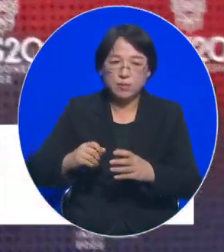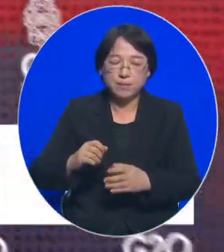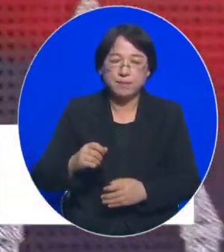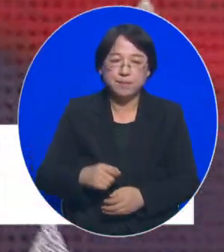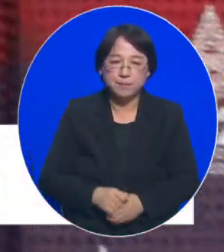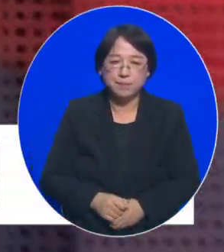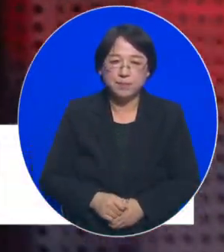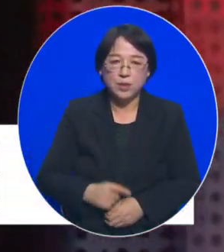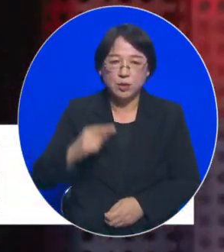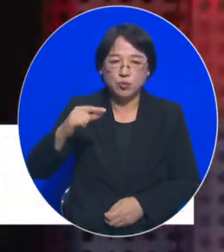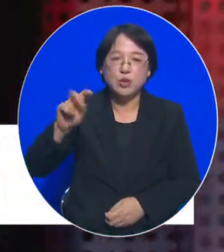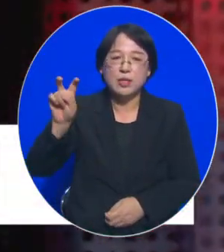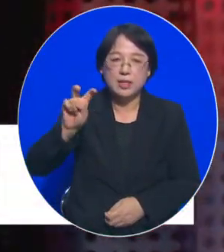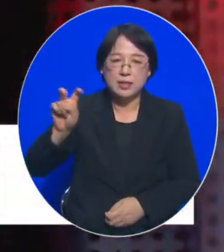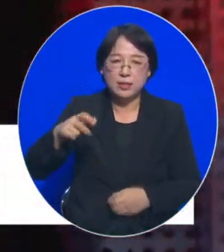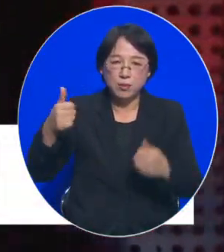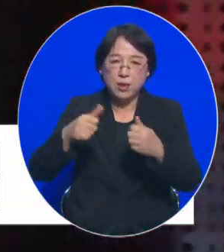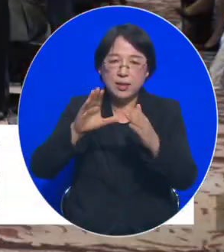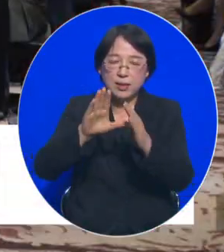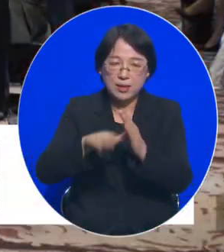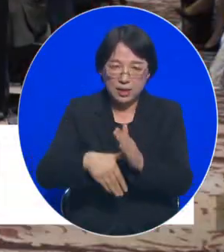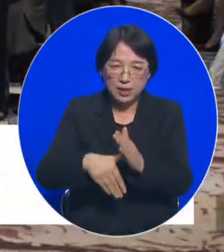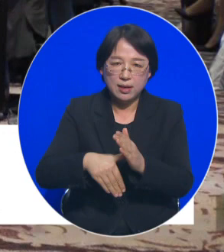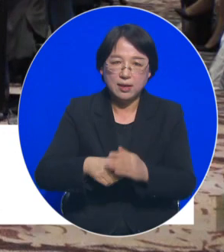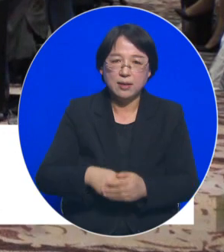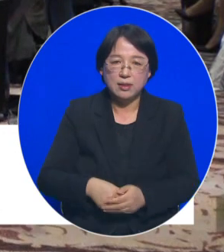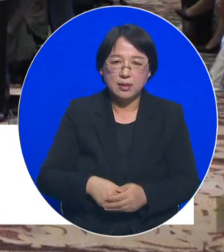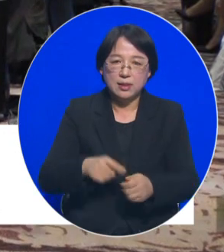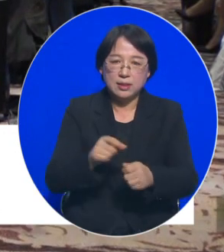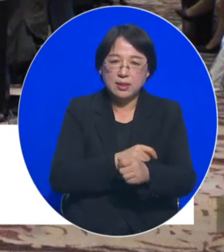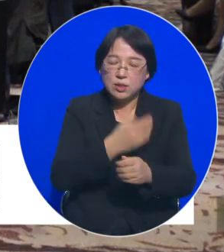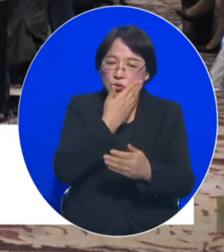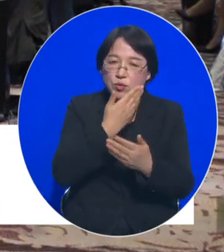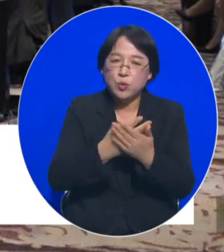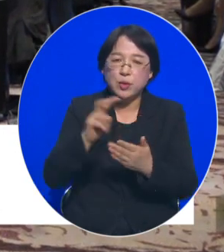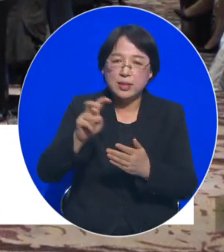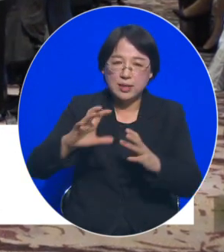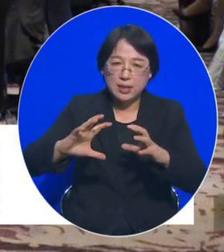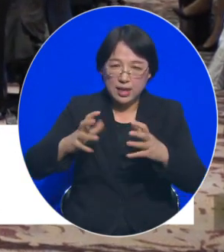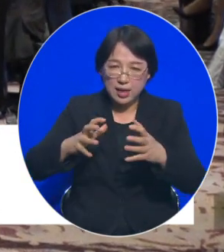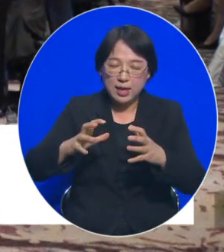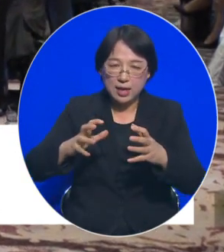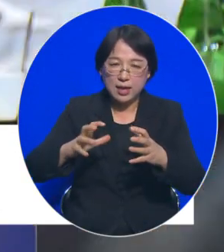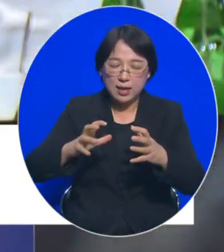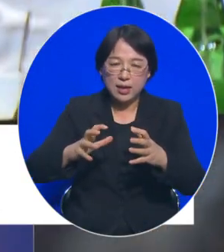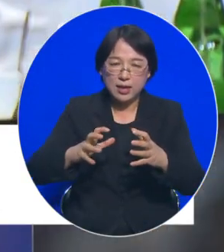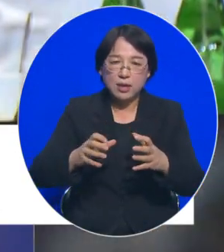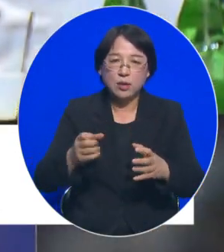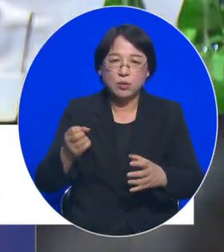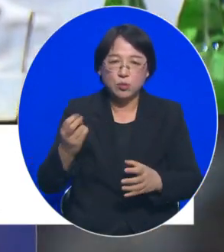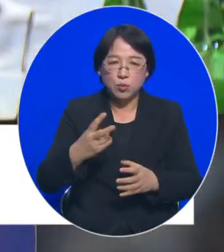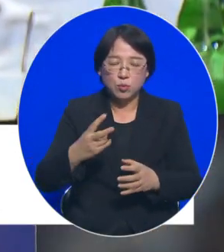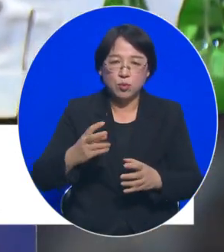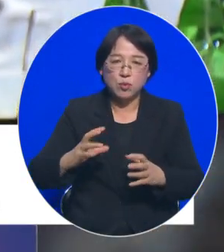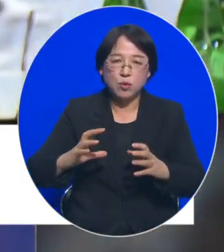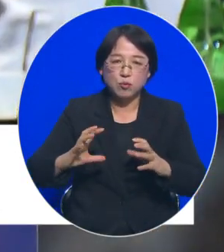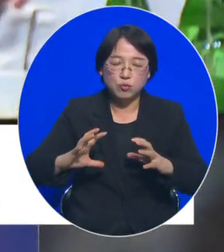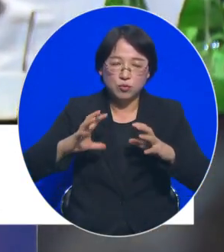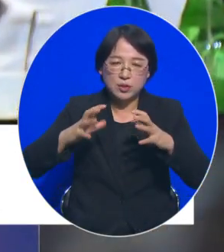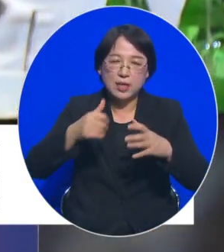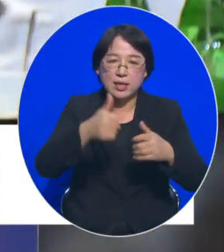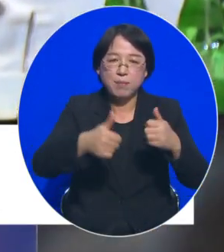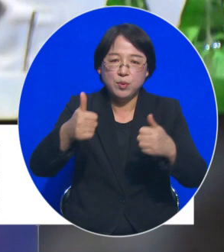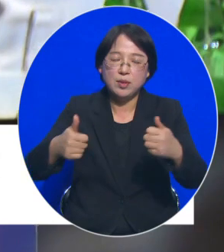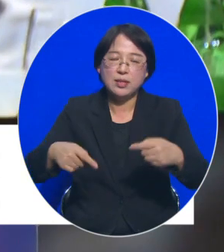발리에서 개최된 G20 정상회의에서 윤 대통령은 특히 주요 20개국과 초청국정상 국제기구 대표들이 참석한 가운데